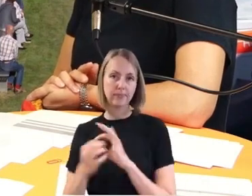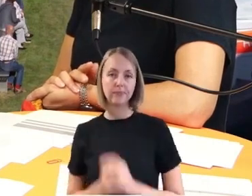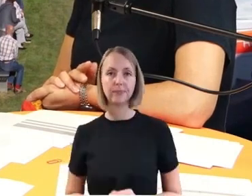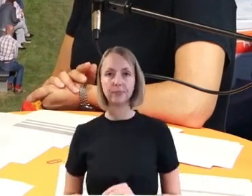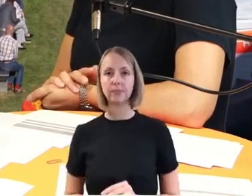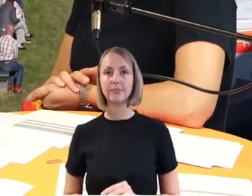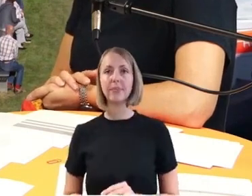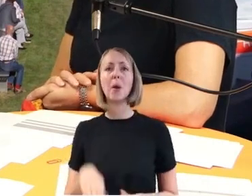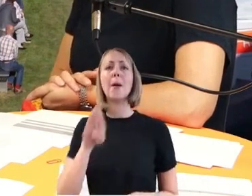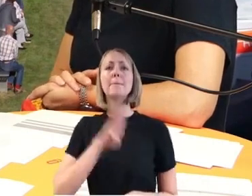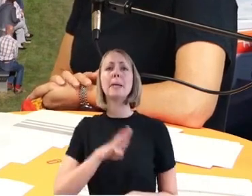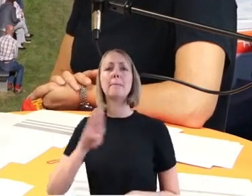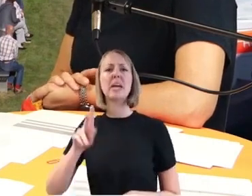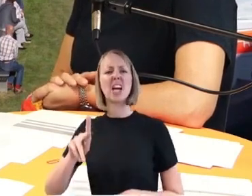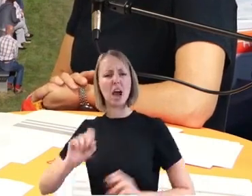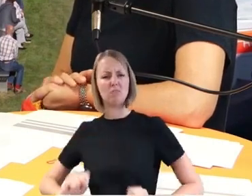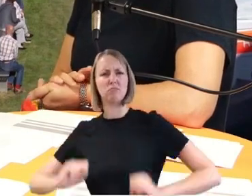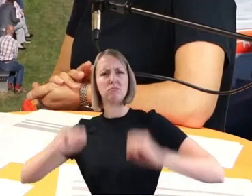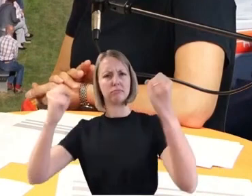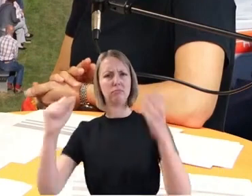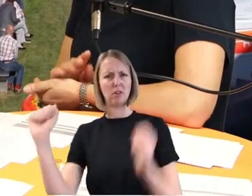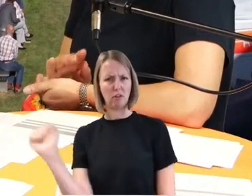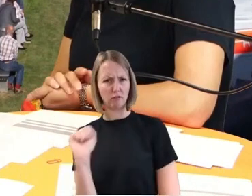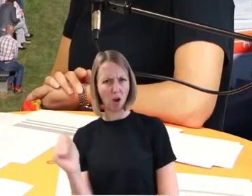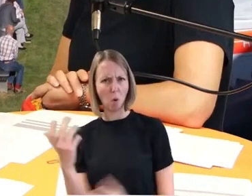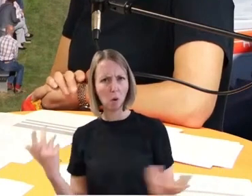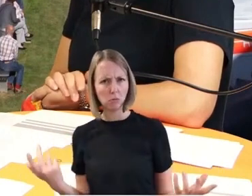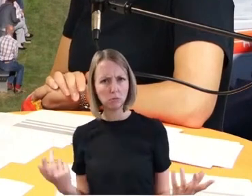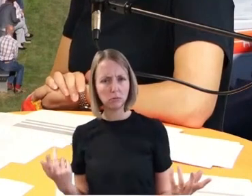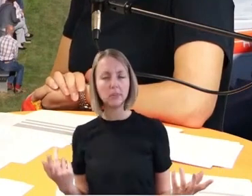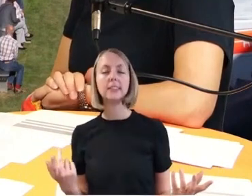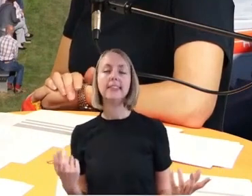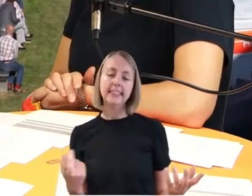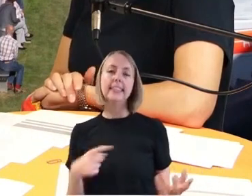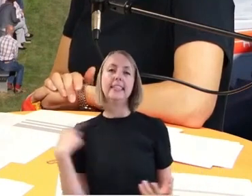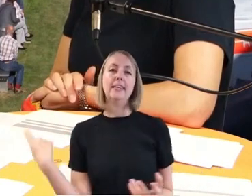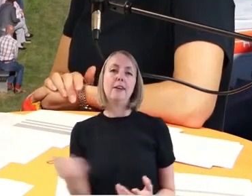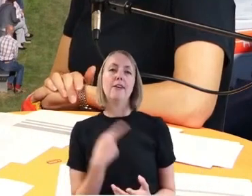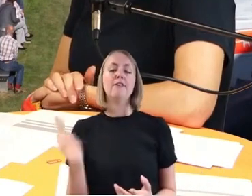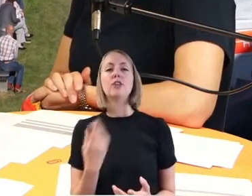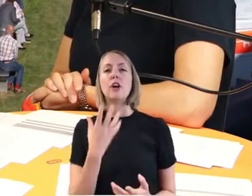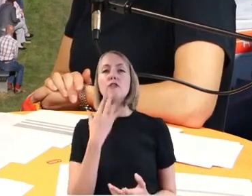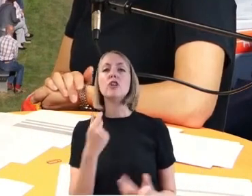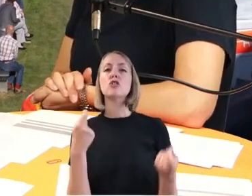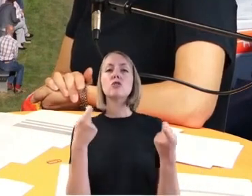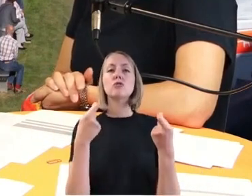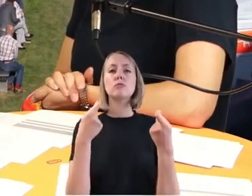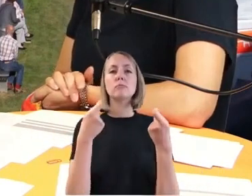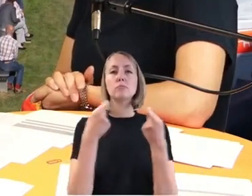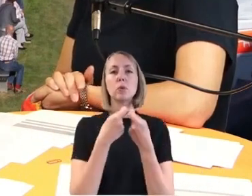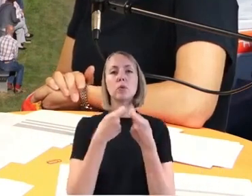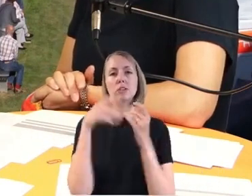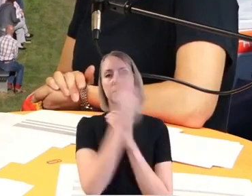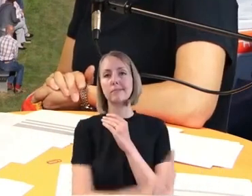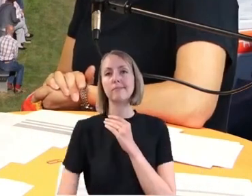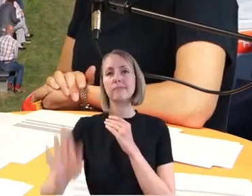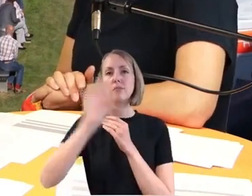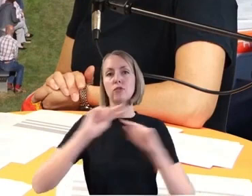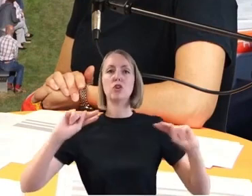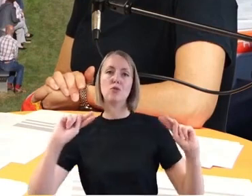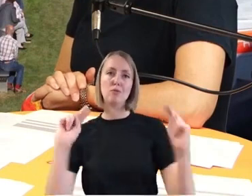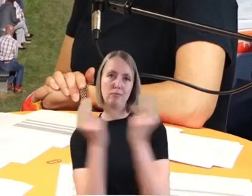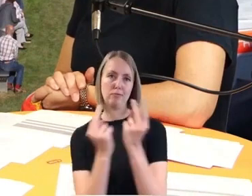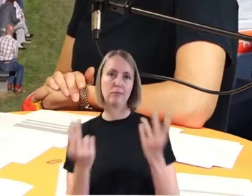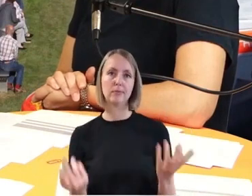sich das BBK in diesem Bereich so? Wir sind natürlich an einer möglichst bundeseinheitlichen Krankenhausalarm-